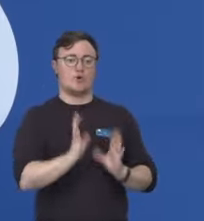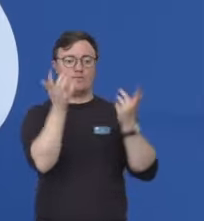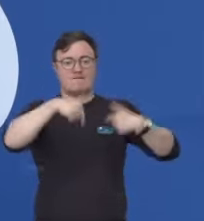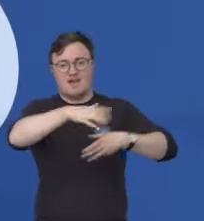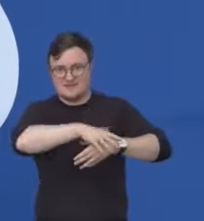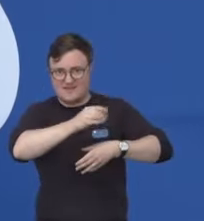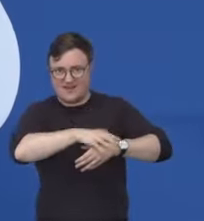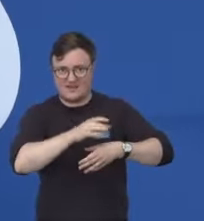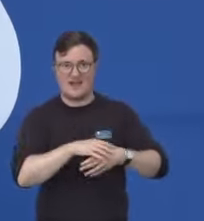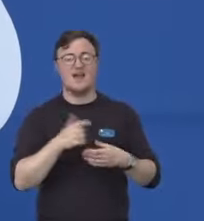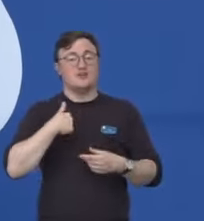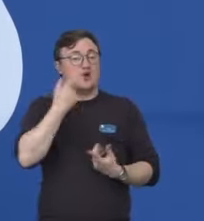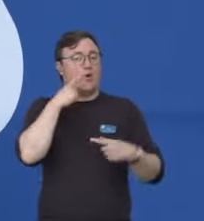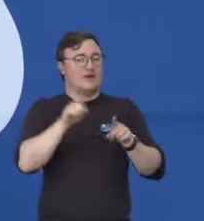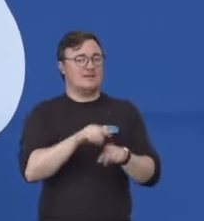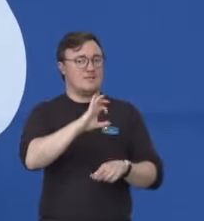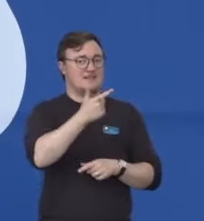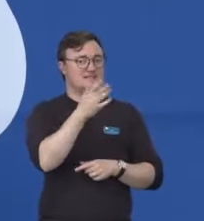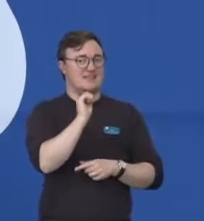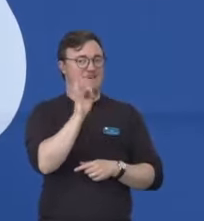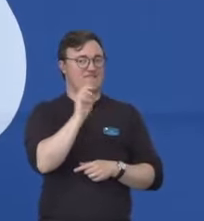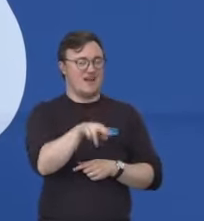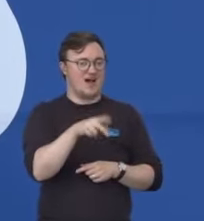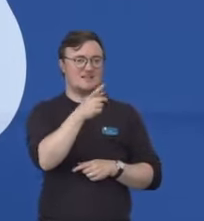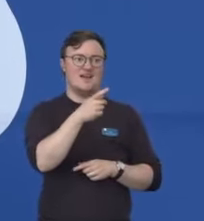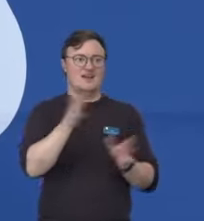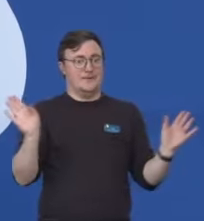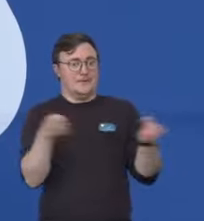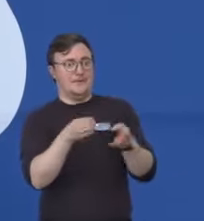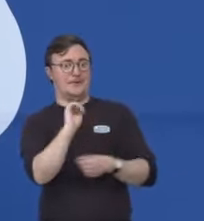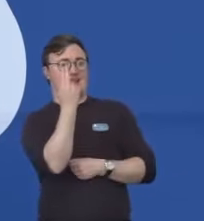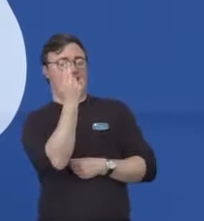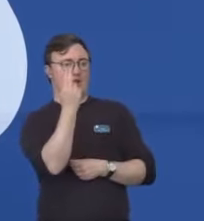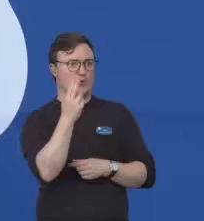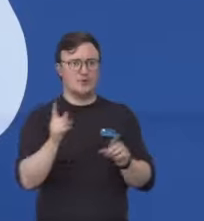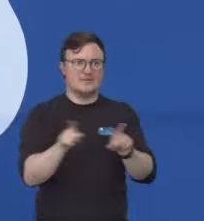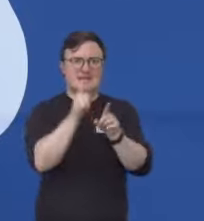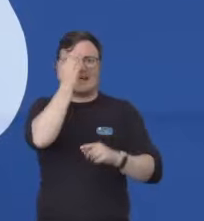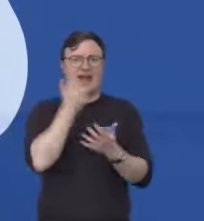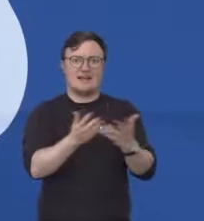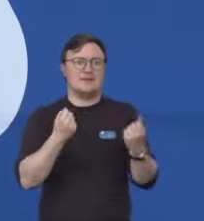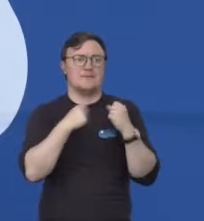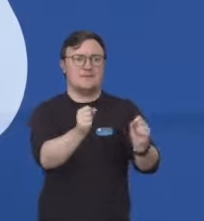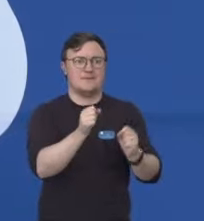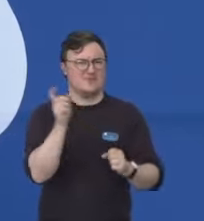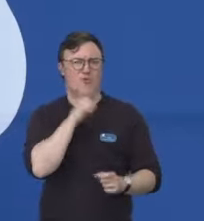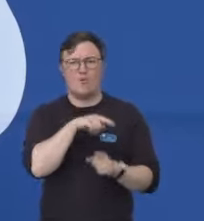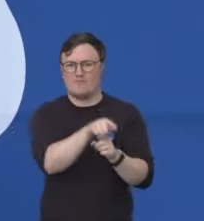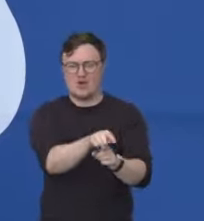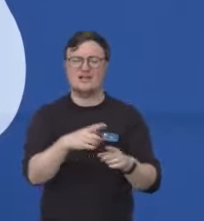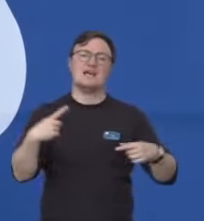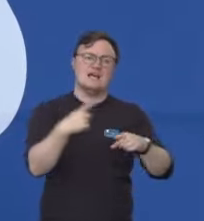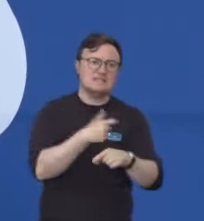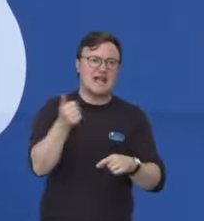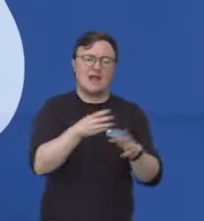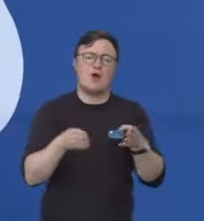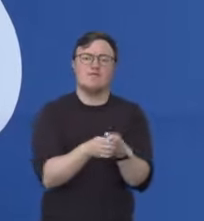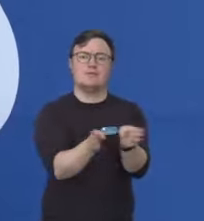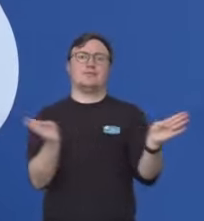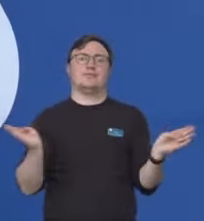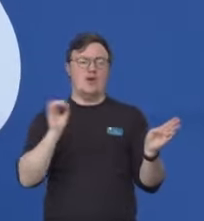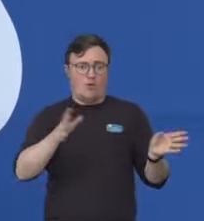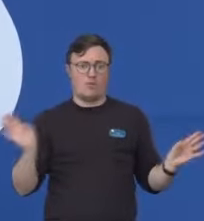håller jag för det första inte med Stefan Sarmes alls. Då kan man ju inte ha ett smalt EU som knappt kan verka för att göra några förändringar utan som bakbinds